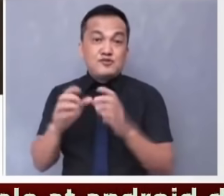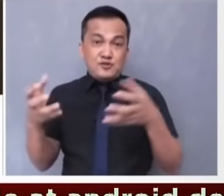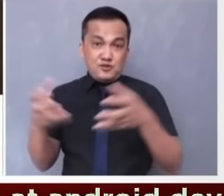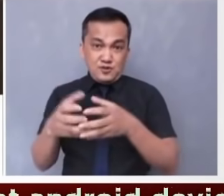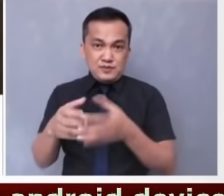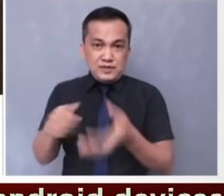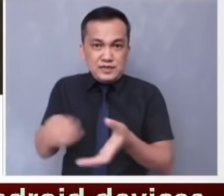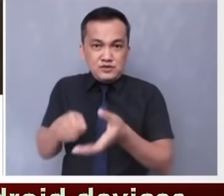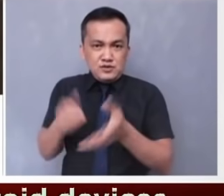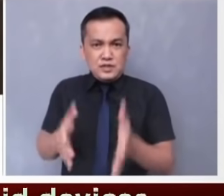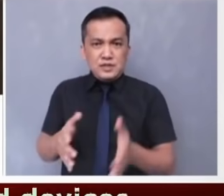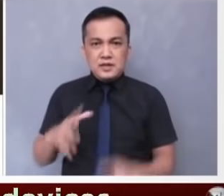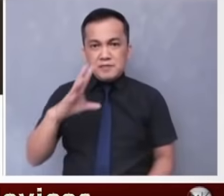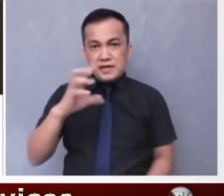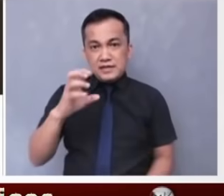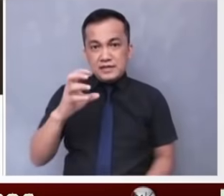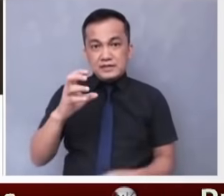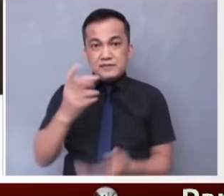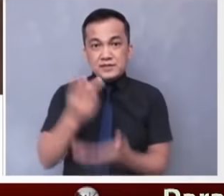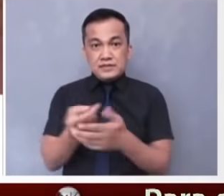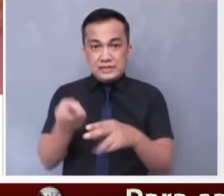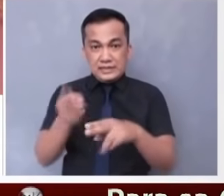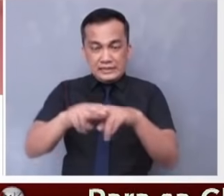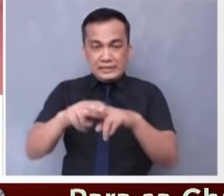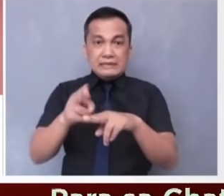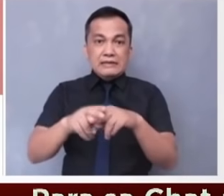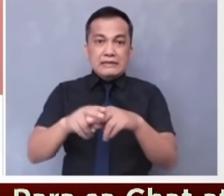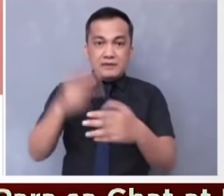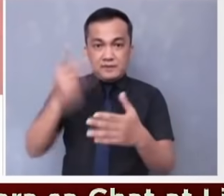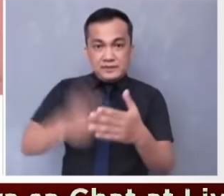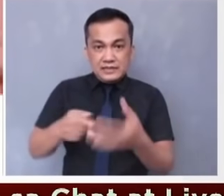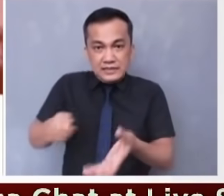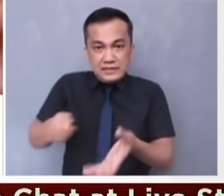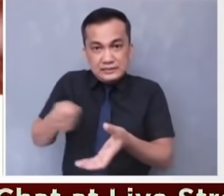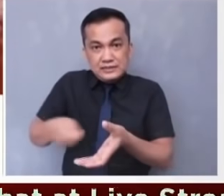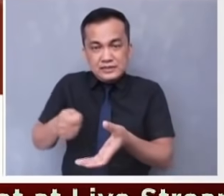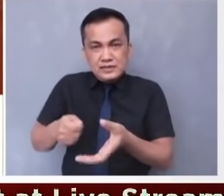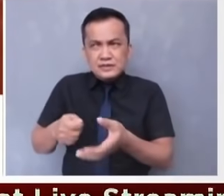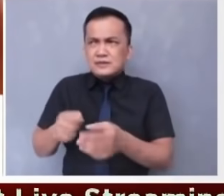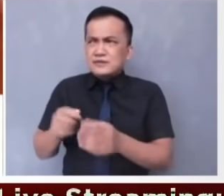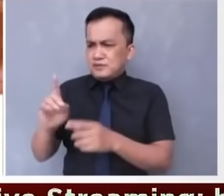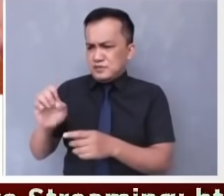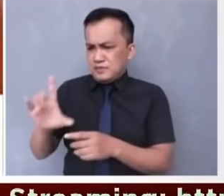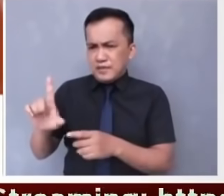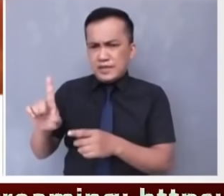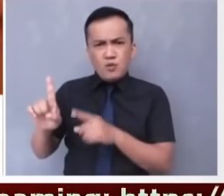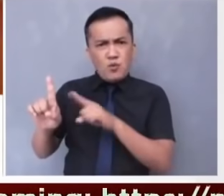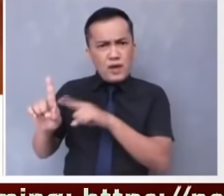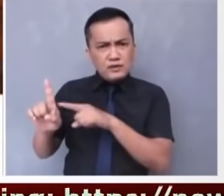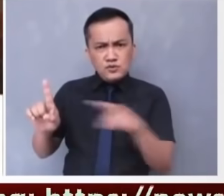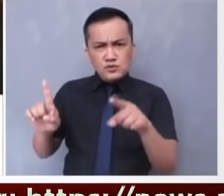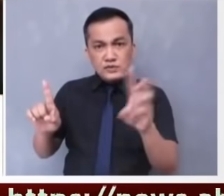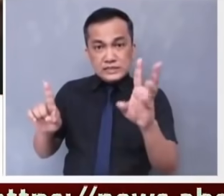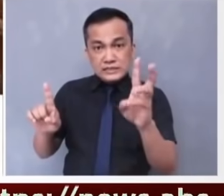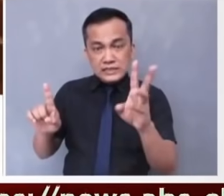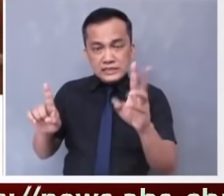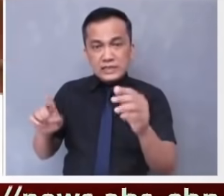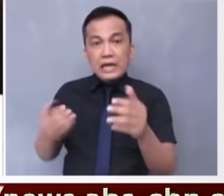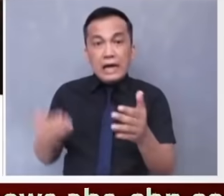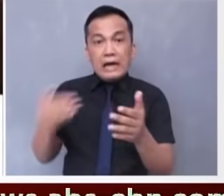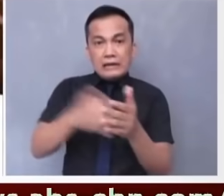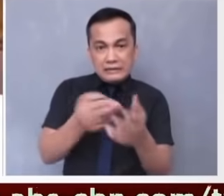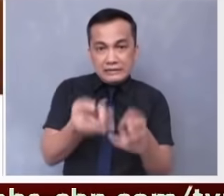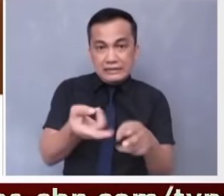500 pesos ang itinaas ng presyo ng lechon simula December 1 hanggang December 16 at muling magmamahal